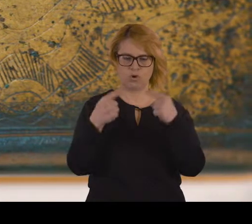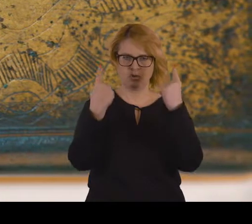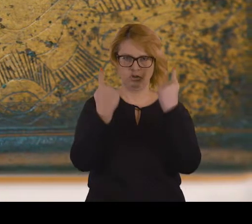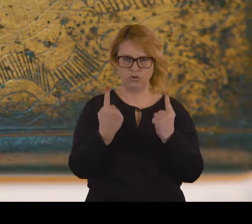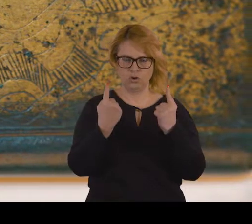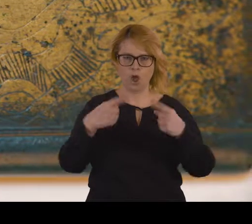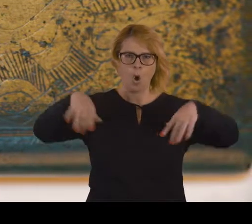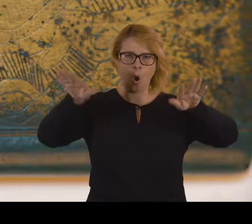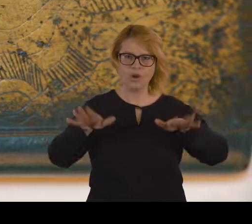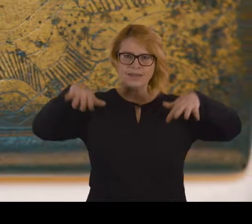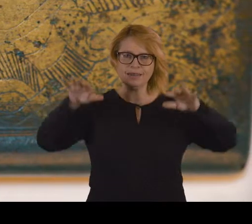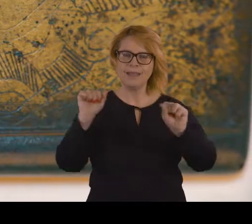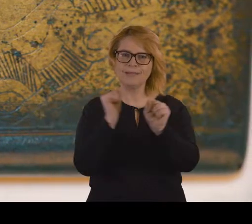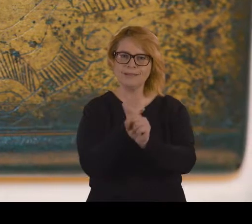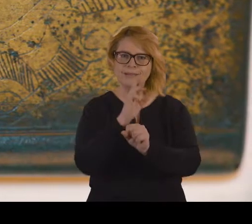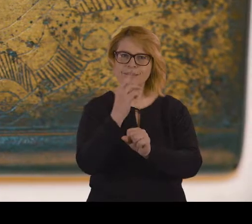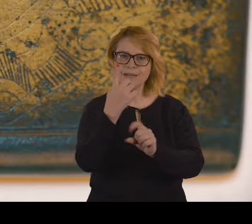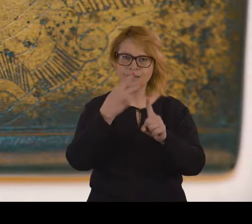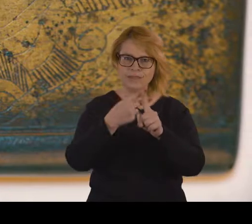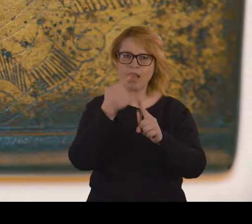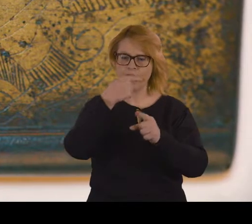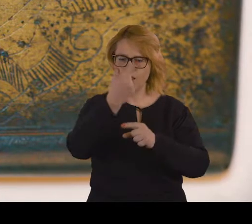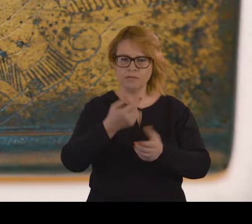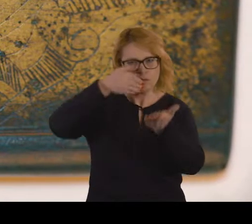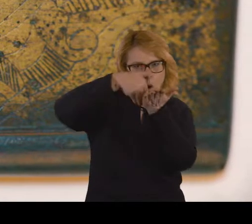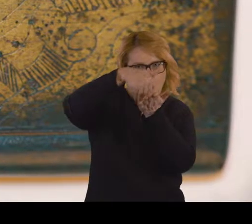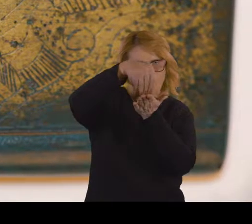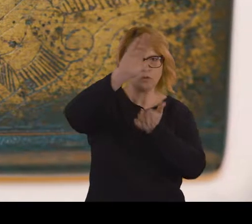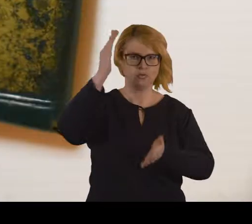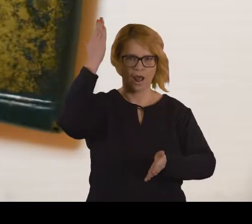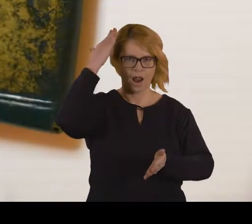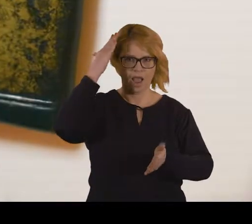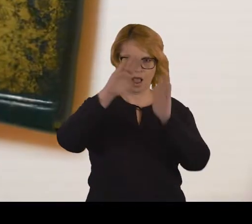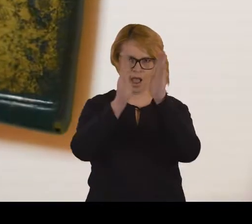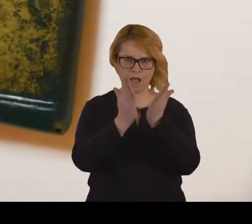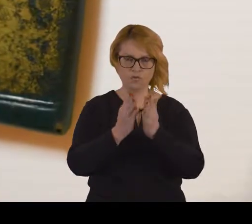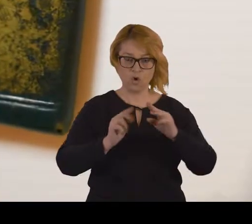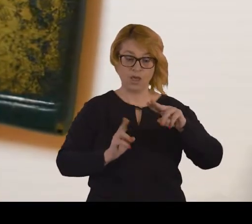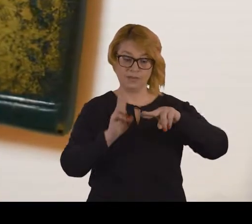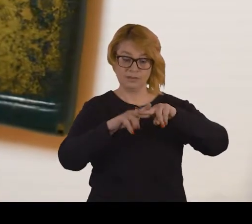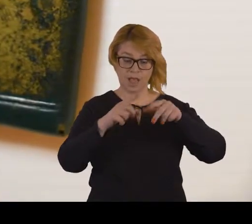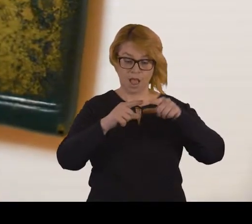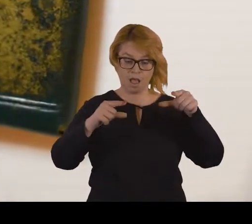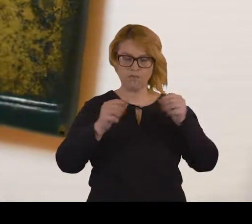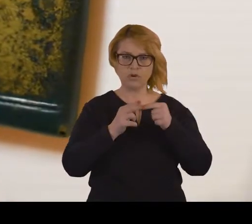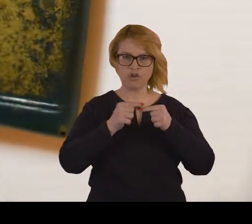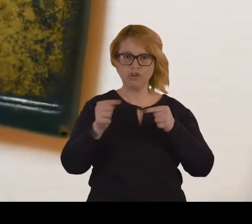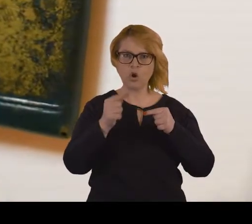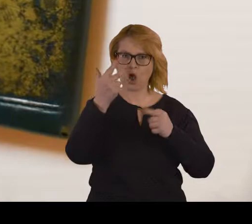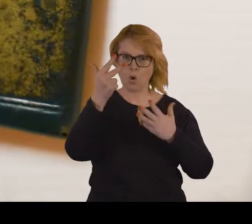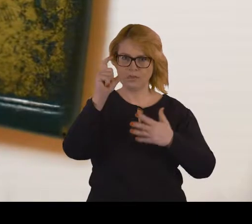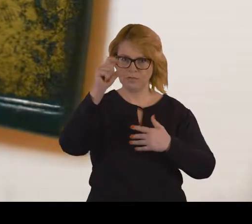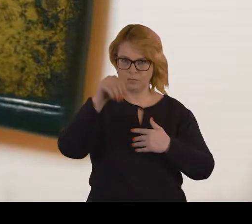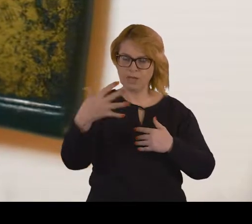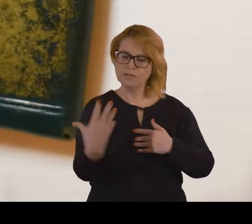sebe stojaci okrídlení grifovia, ktorí jazykmi olizujú hlavu. Zápona opasku je široká 8